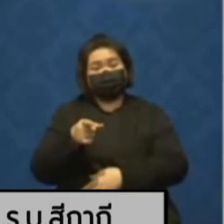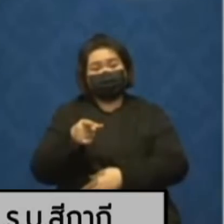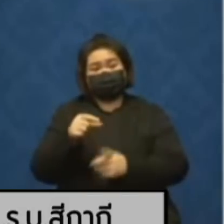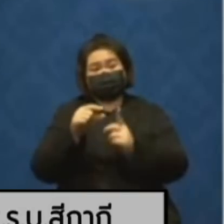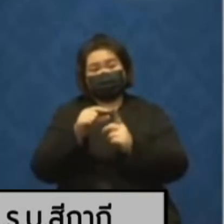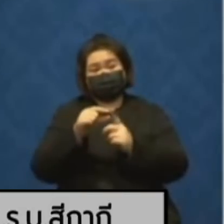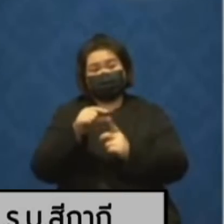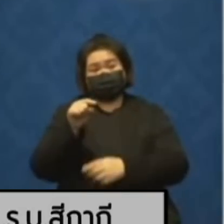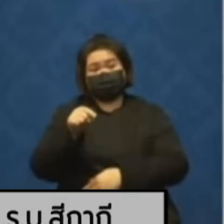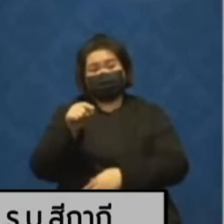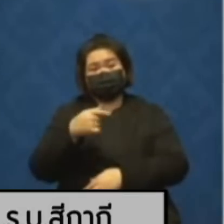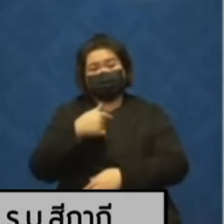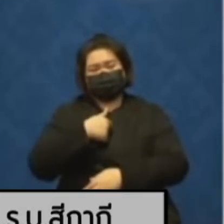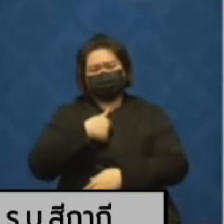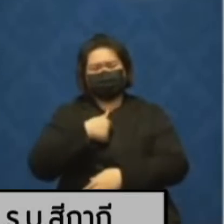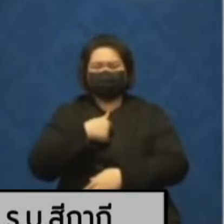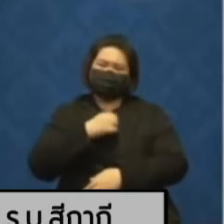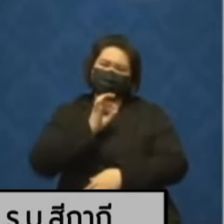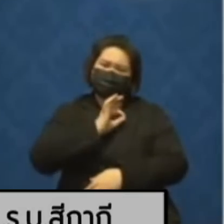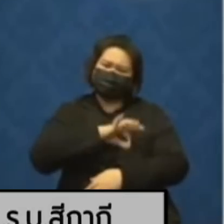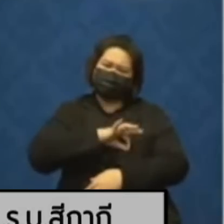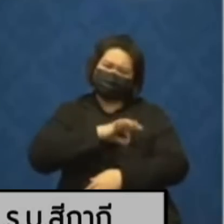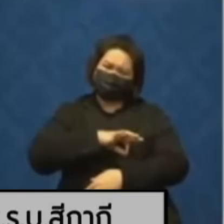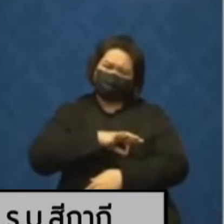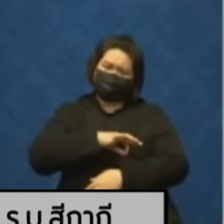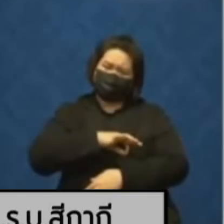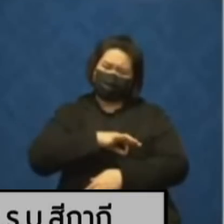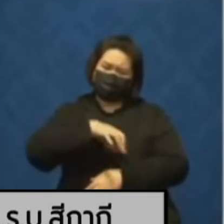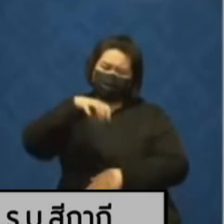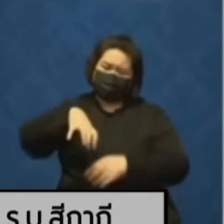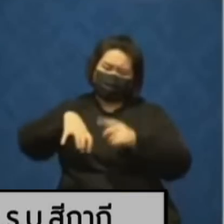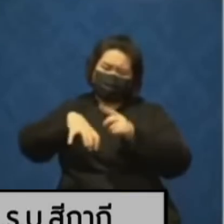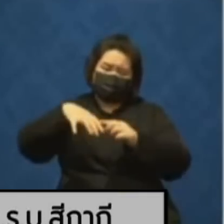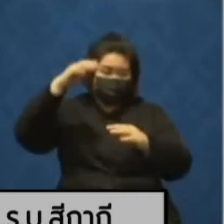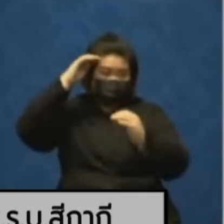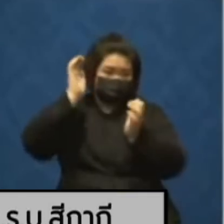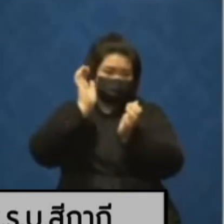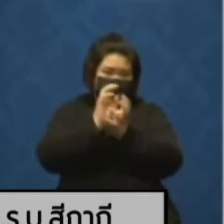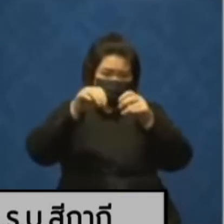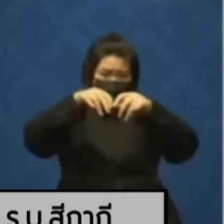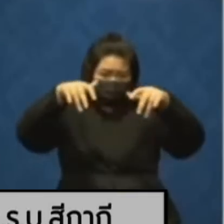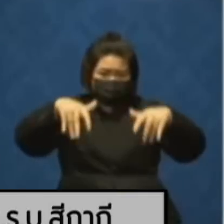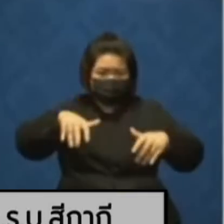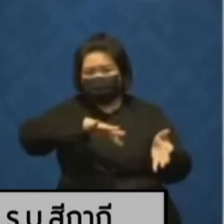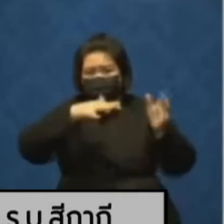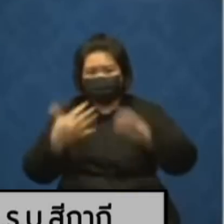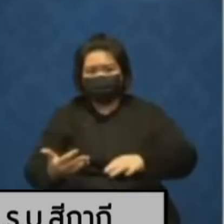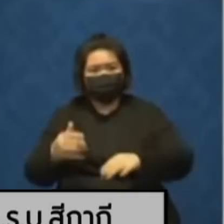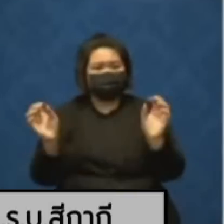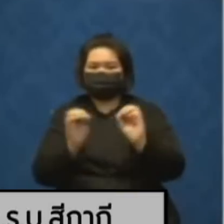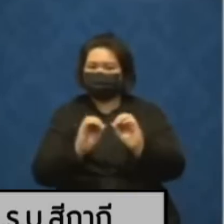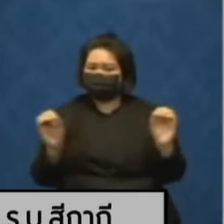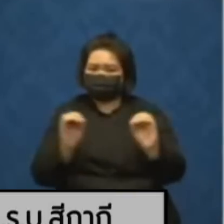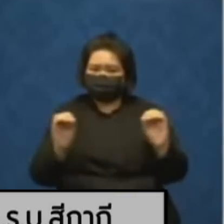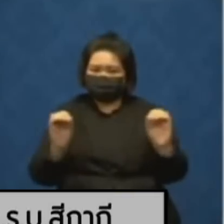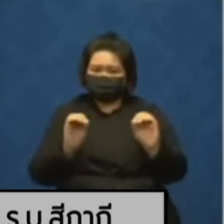ด้านลากมาถง 2 ชั่โงครึ่ เพระ